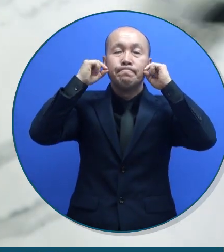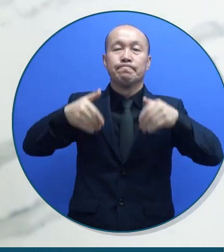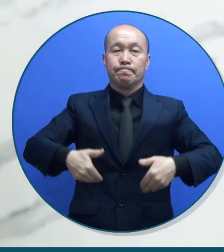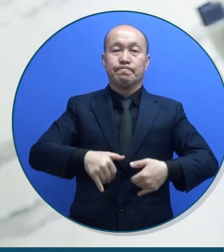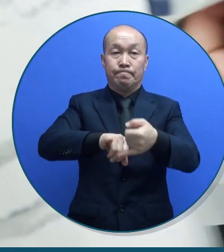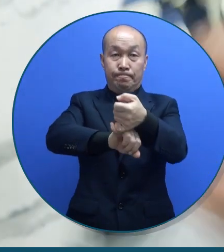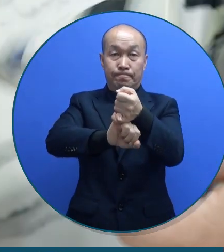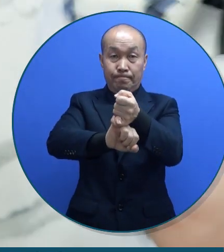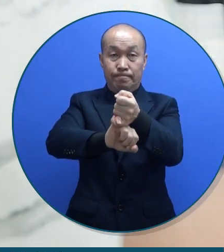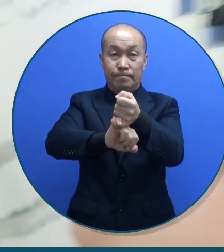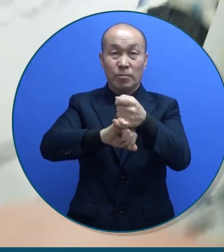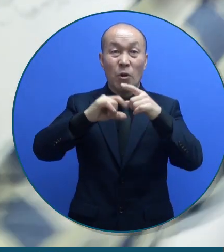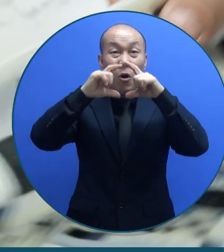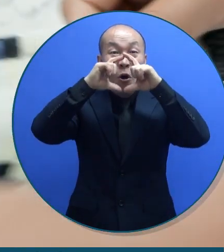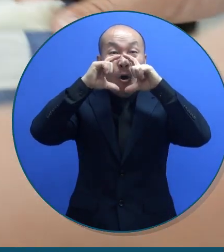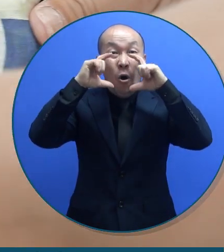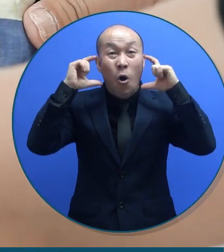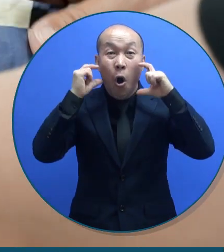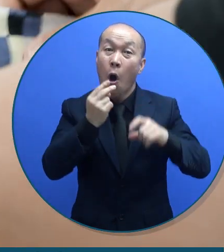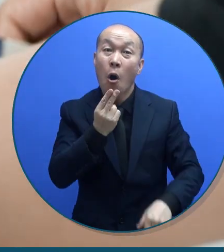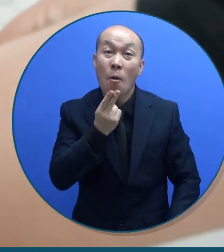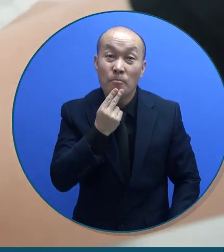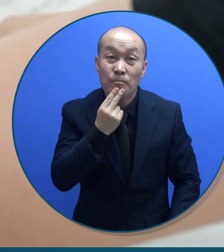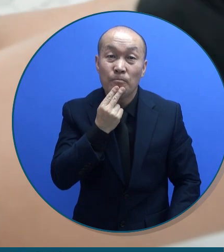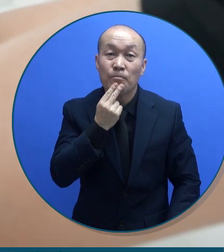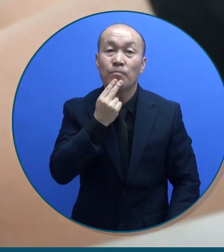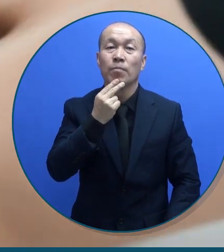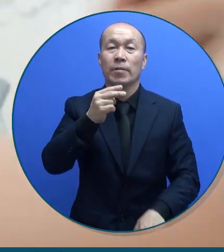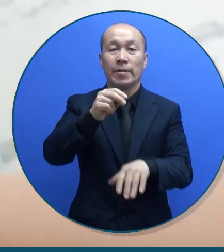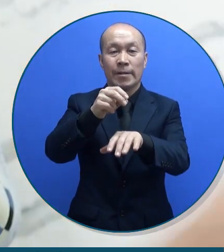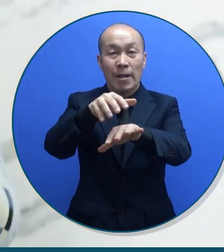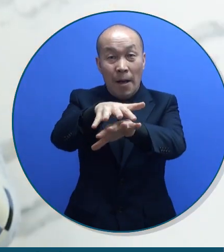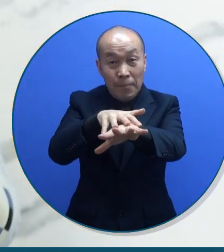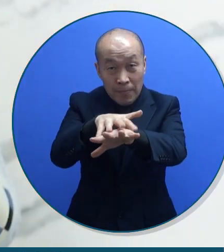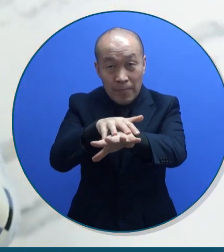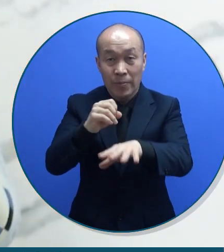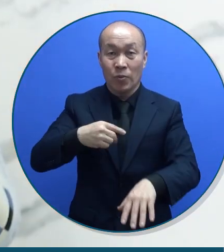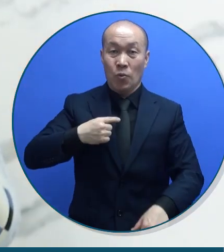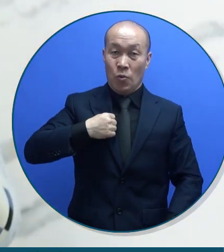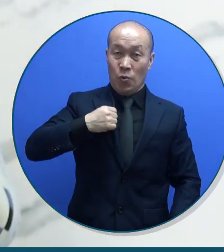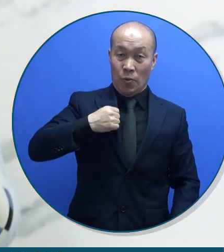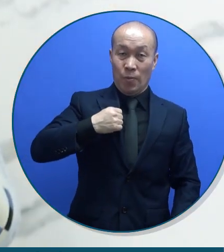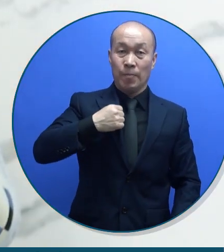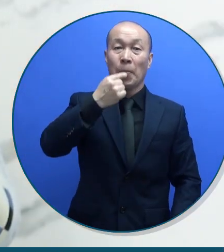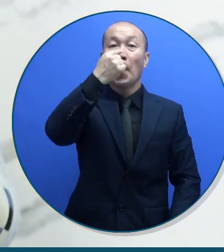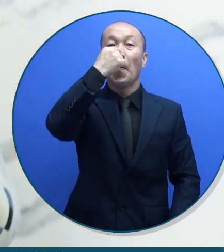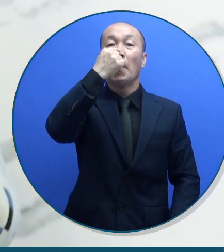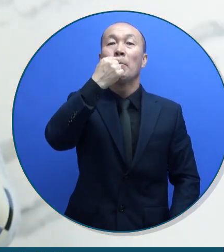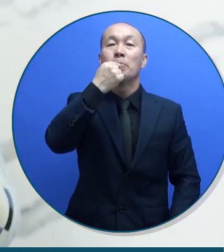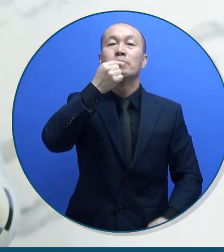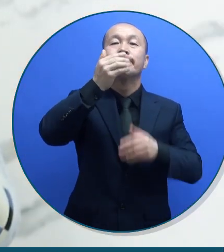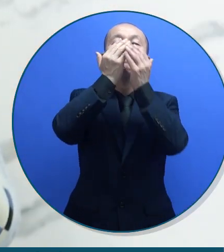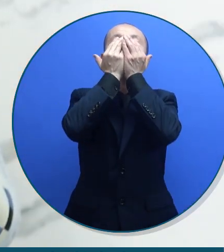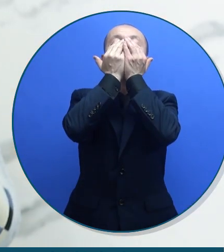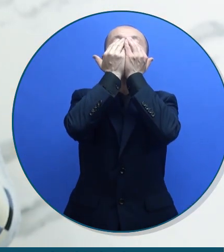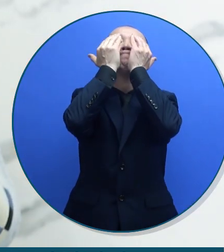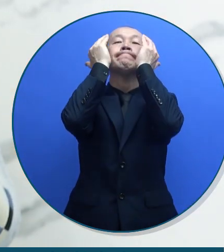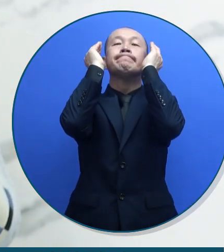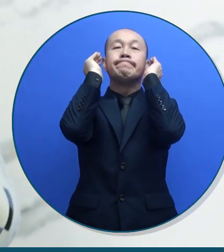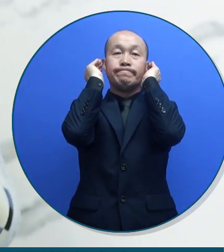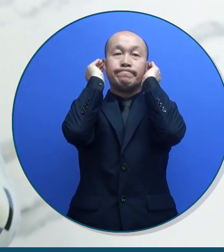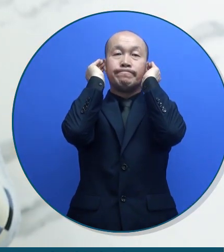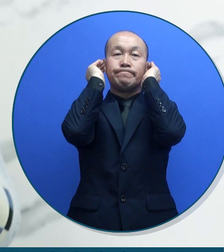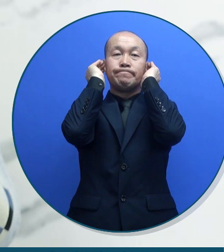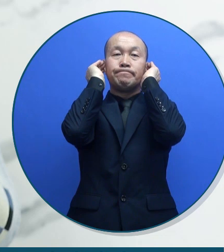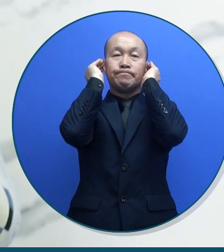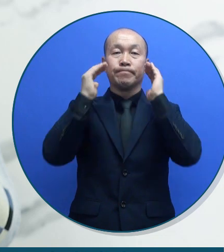마스크가 없다면 주변에 천이나 옷으로 입과 코를 덮어줍니다.